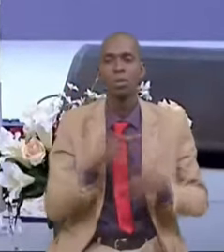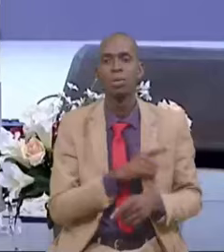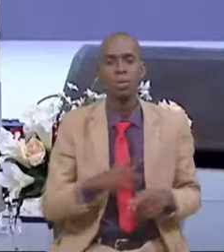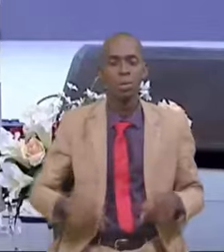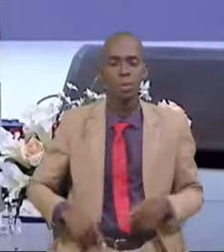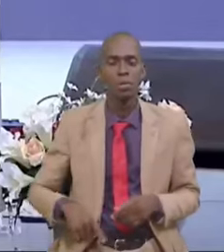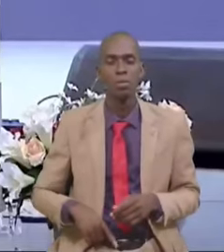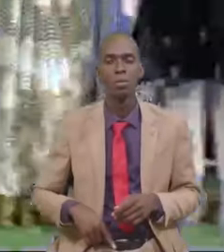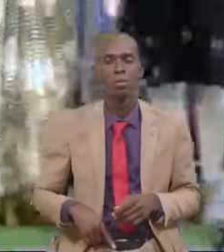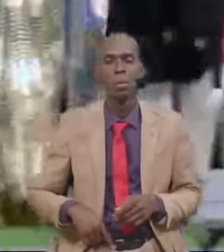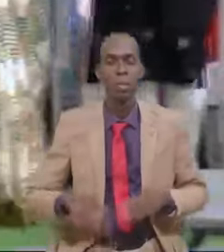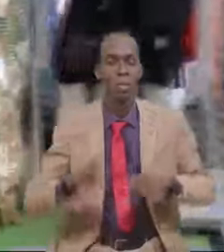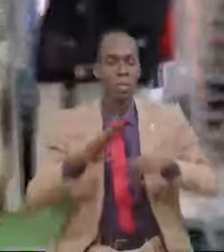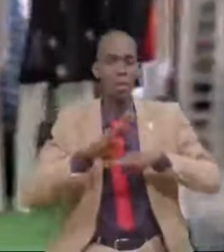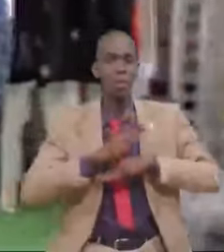Sanctifié par la vérité.